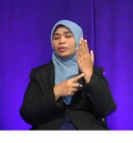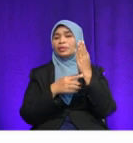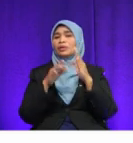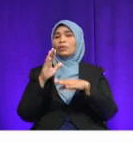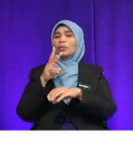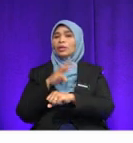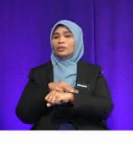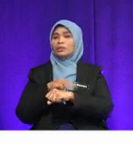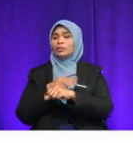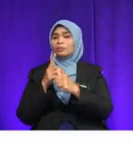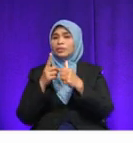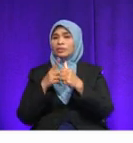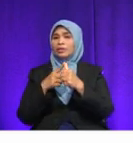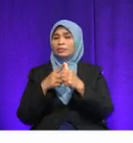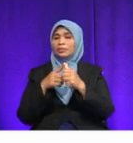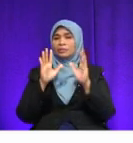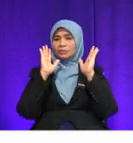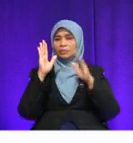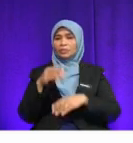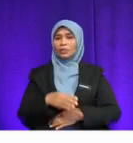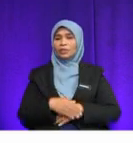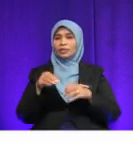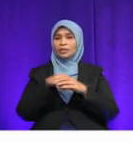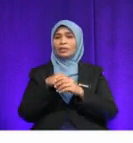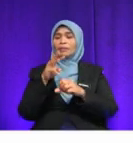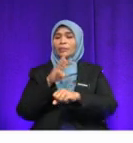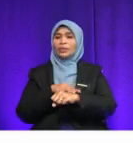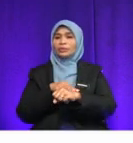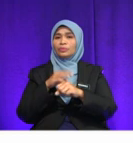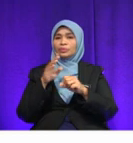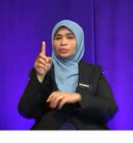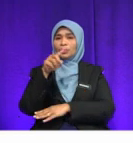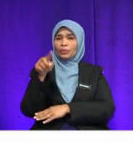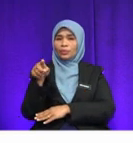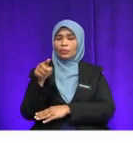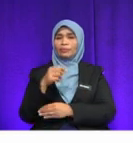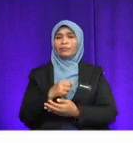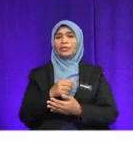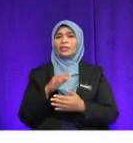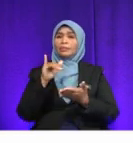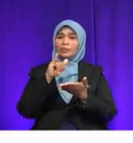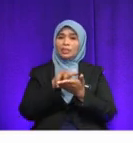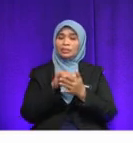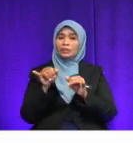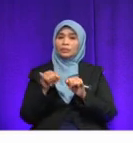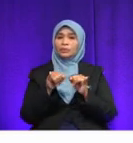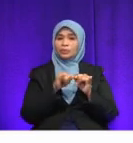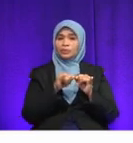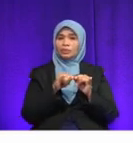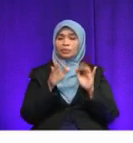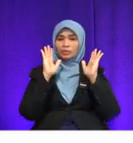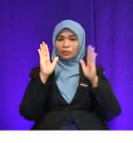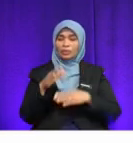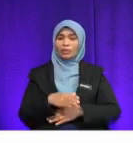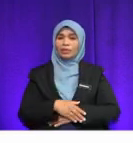maka salatnya dalam waktu Zuhur ah Ya begitu juga ya begitu juga salat magrib dan Isya dalam waktu